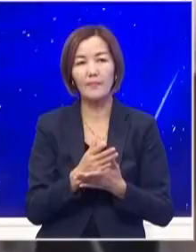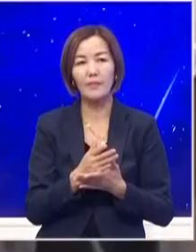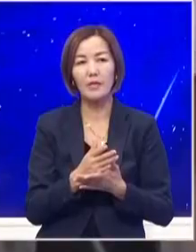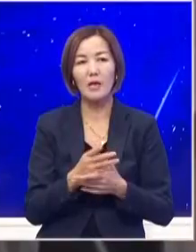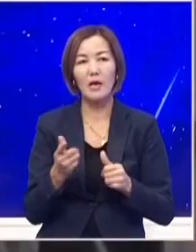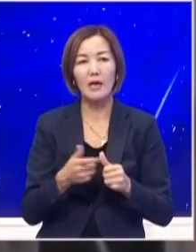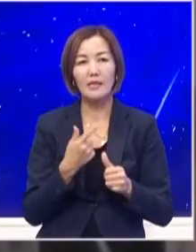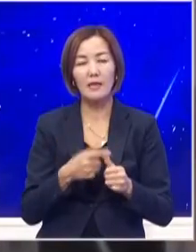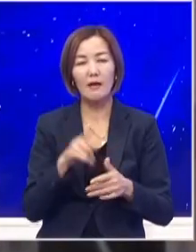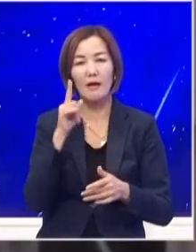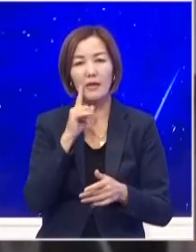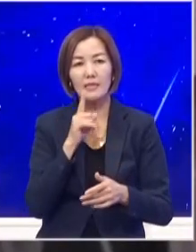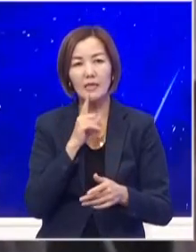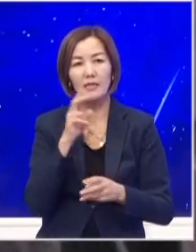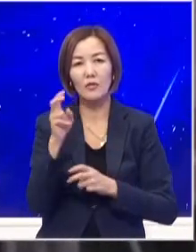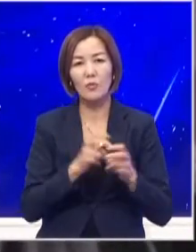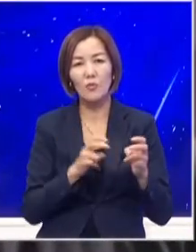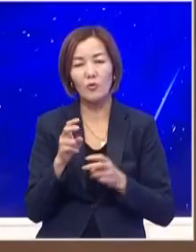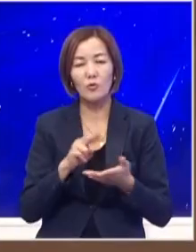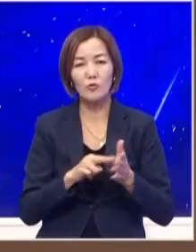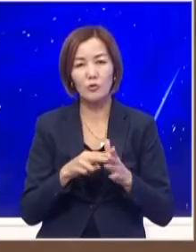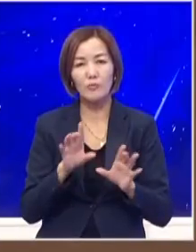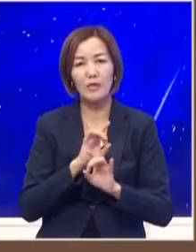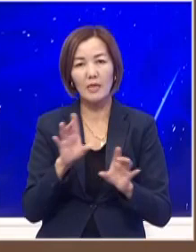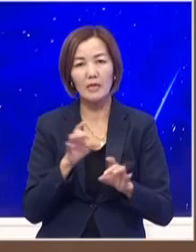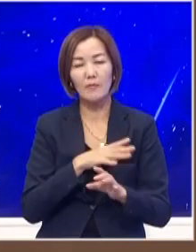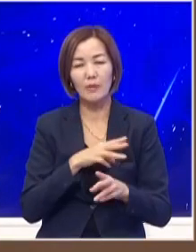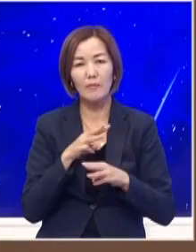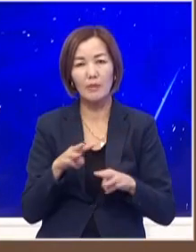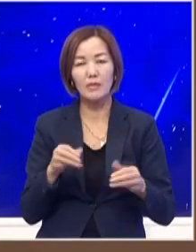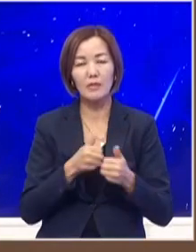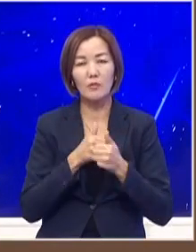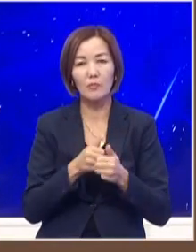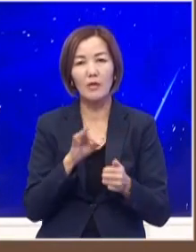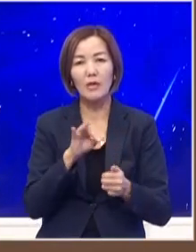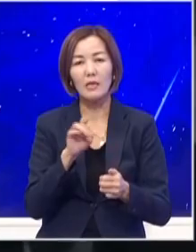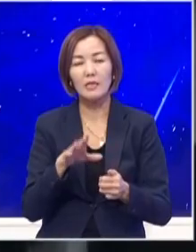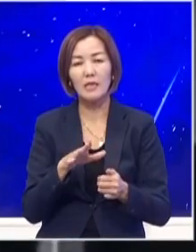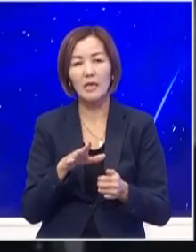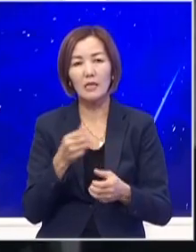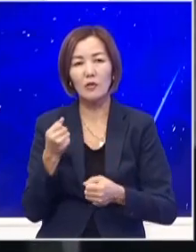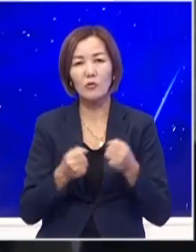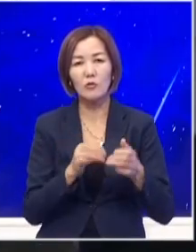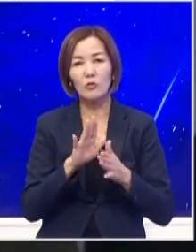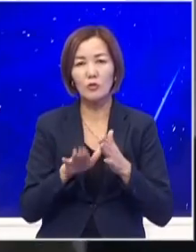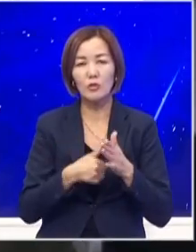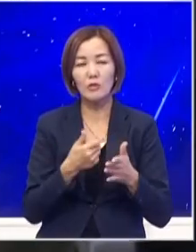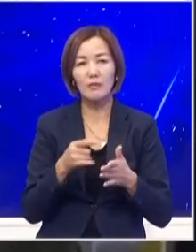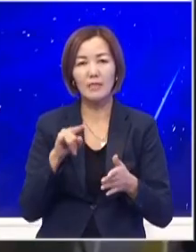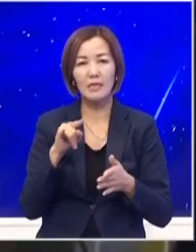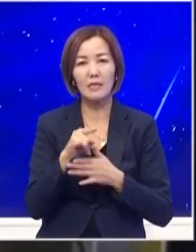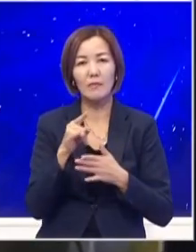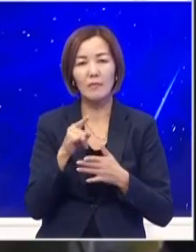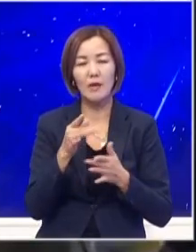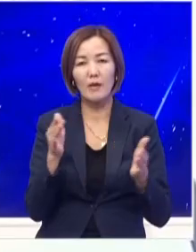аталған аппараттарды Қазақстанда өндіру жоспар жайында айтып берді. Министрдің орынбасарының айтуынша, израильдік ұшқышсыз басқарылатын аппараттар бар. Сондай-ақ Қытай